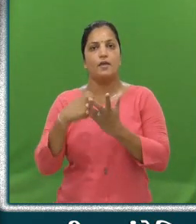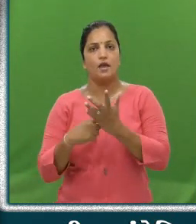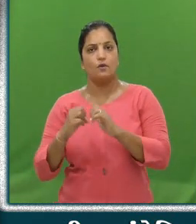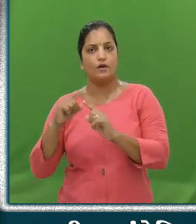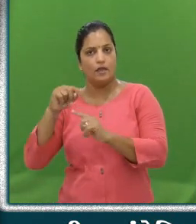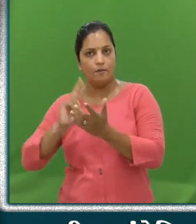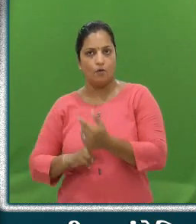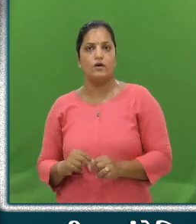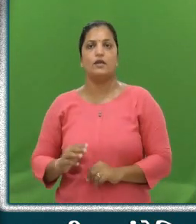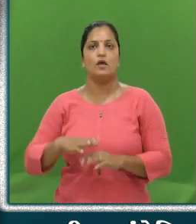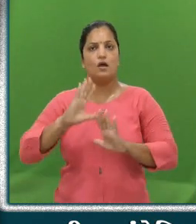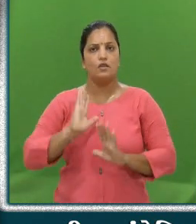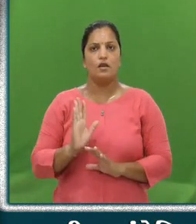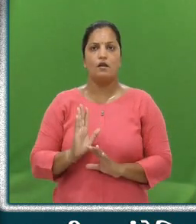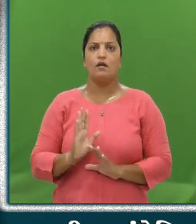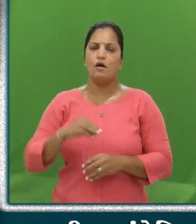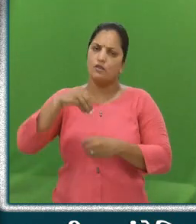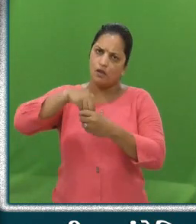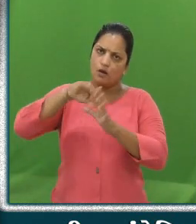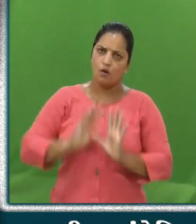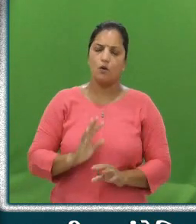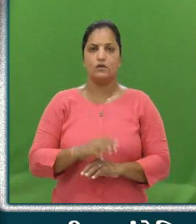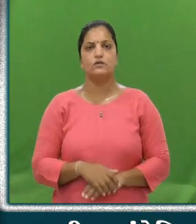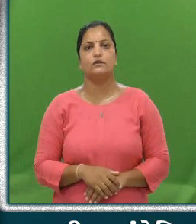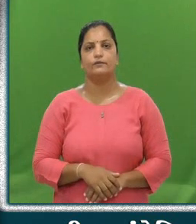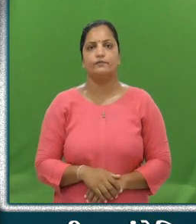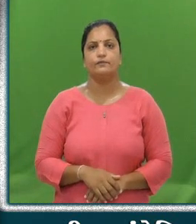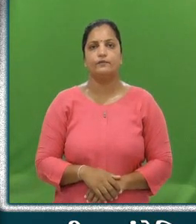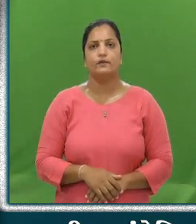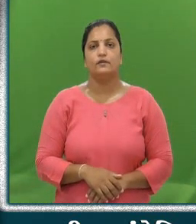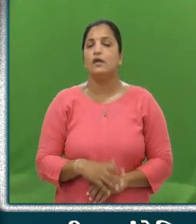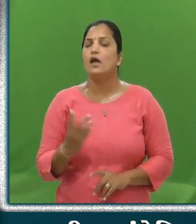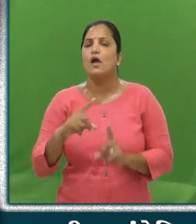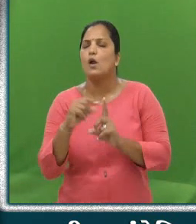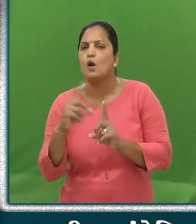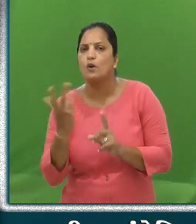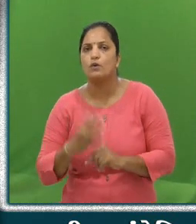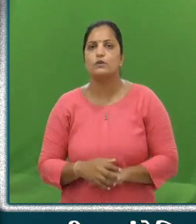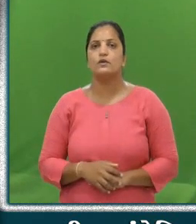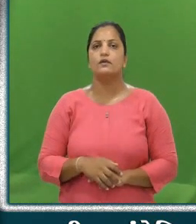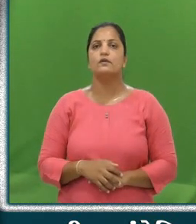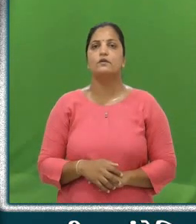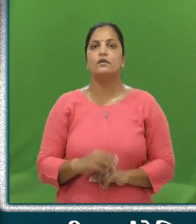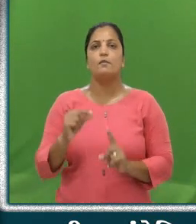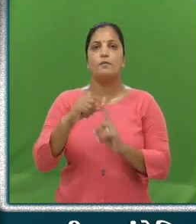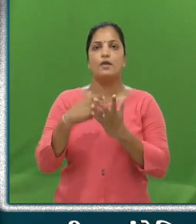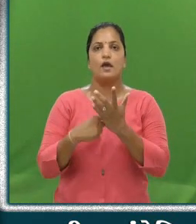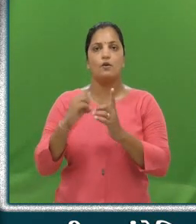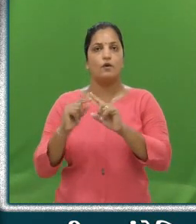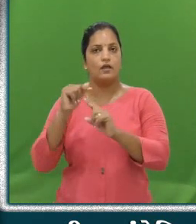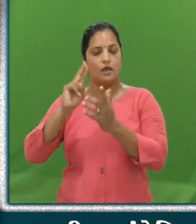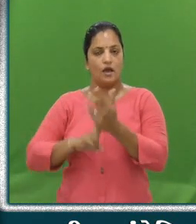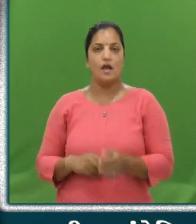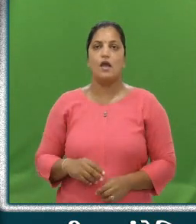ન્યુક્લિક એસિડ આવેલો હોય છે અને આ ડીઓક્સીરિબોઝ ન્યુક્લિક એસિડ એ શું કરે છે તો પ્રોટીન